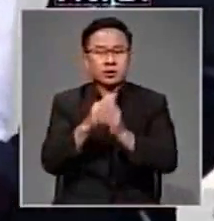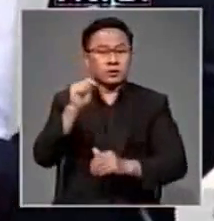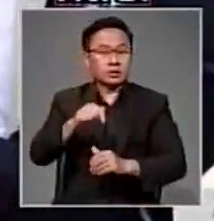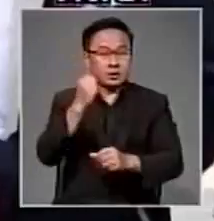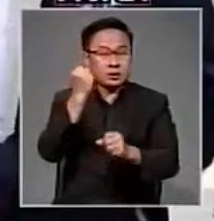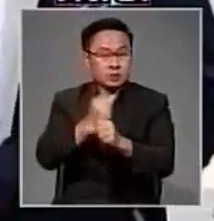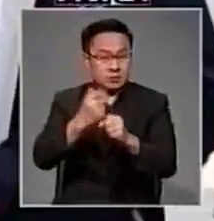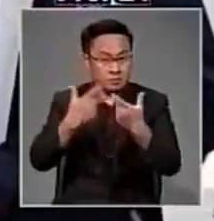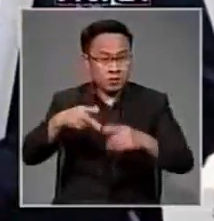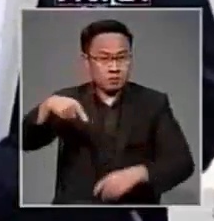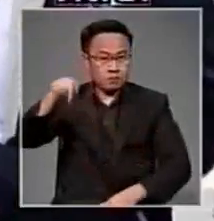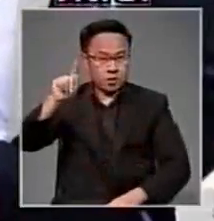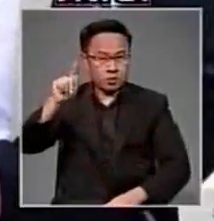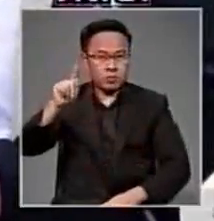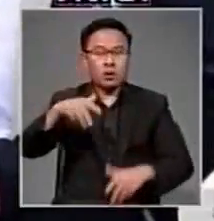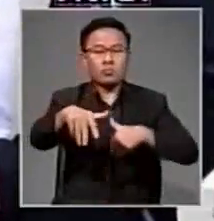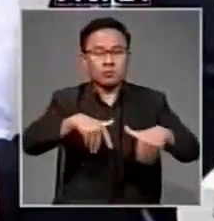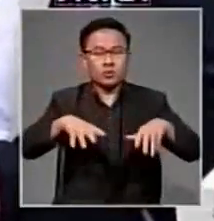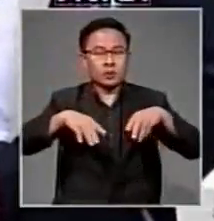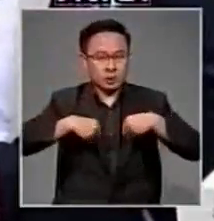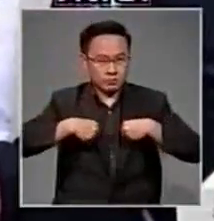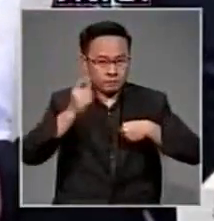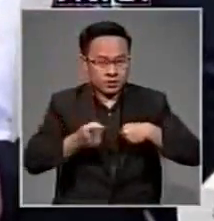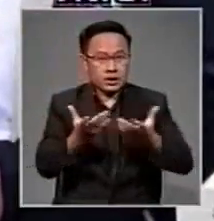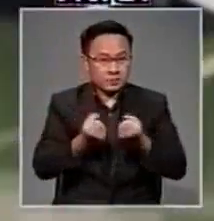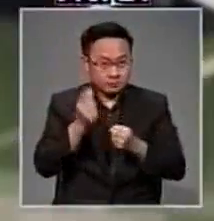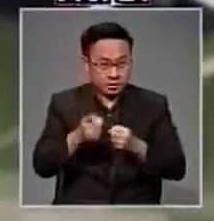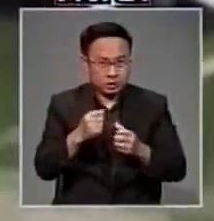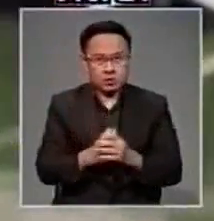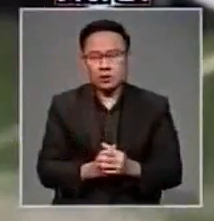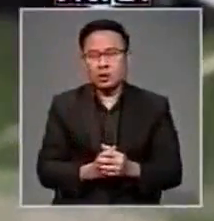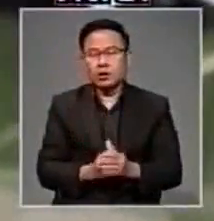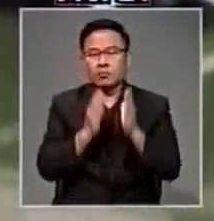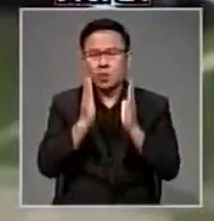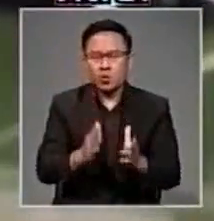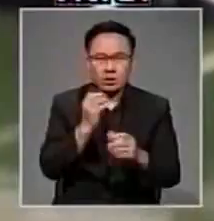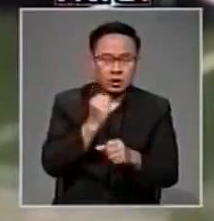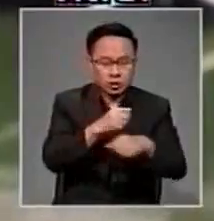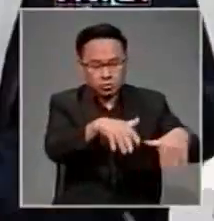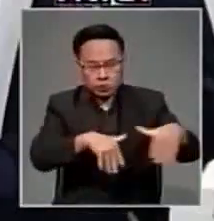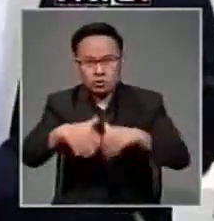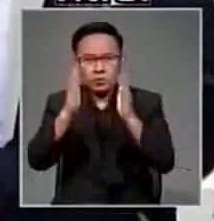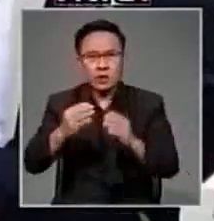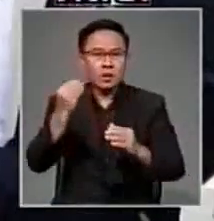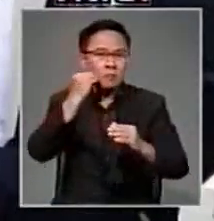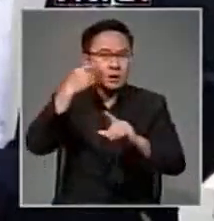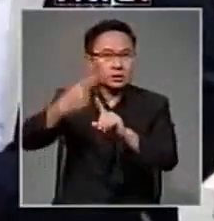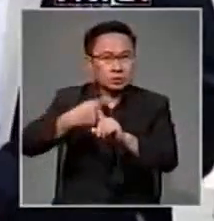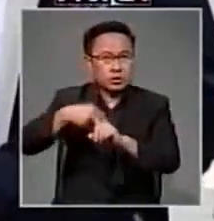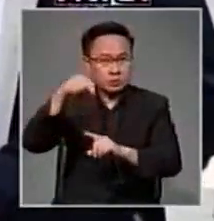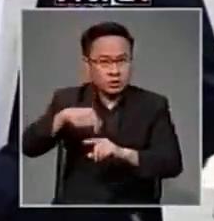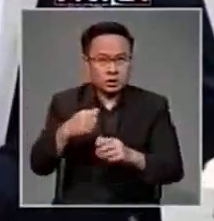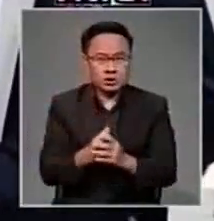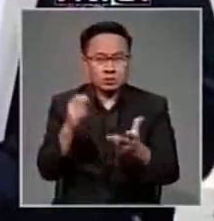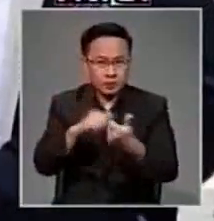นะก็จ ะ ให้มาดูว่าทำให้ประชาชนได้ประโยชน์แต่ที่มีปัญหานี่คือบางคนก็ผิดกฎหมายบางส่วนก็ยัง